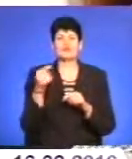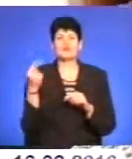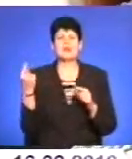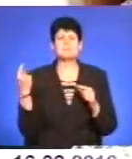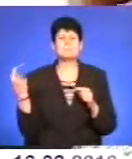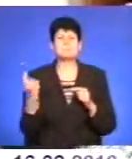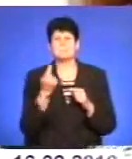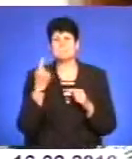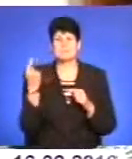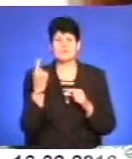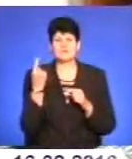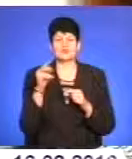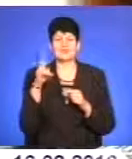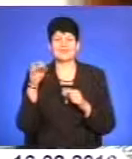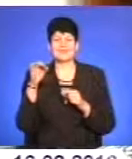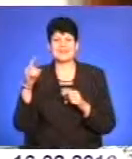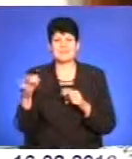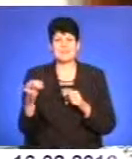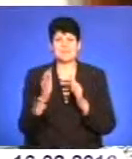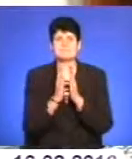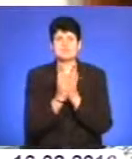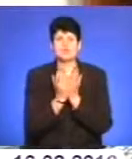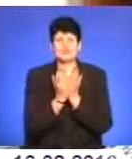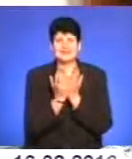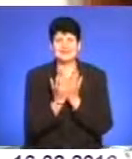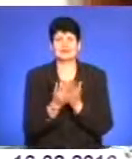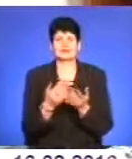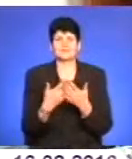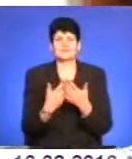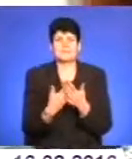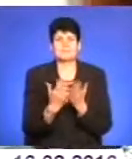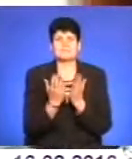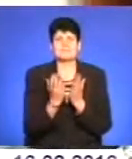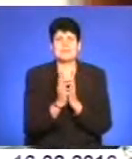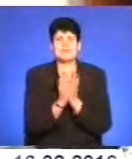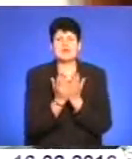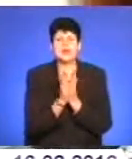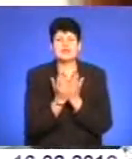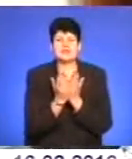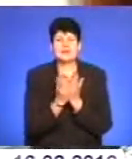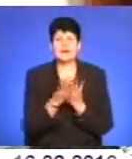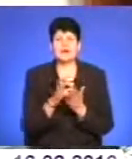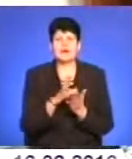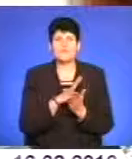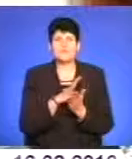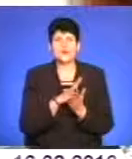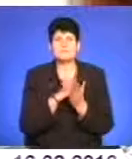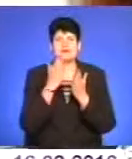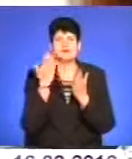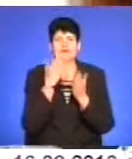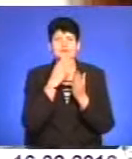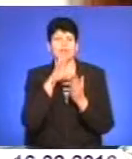національної дейзі-бібліотеки, тобто бібліотеки, яка б складалася із